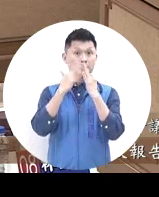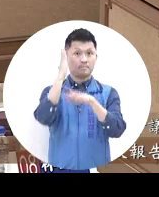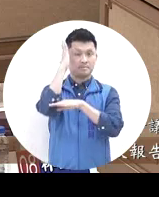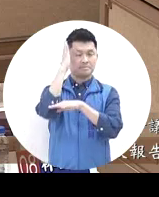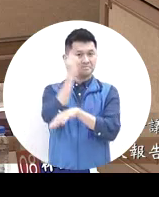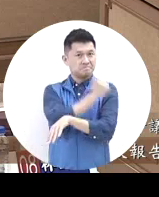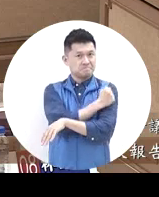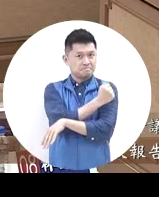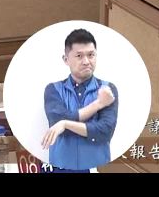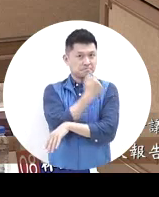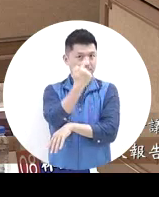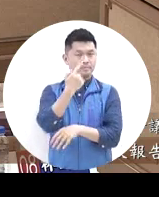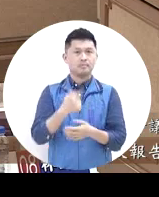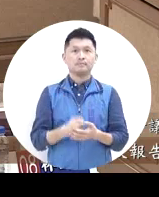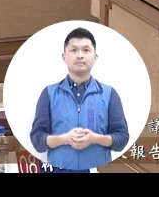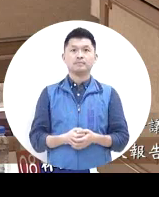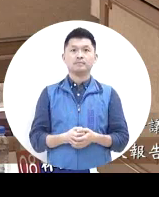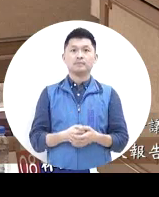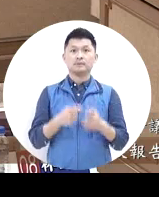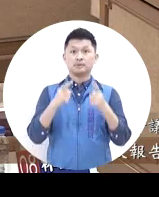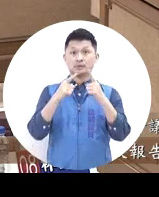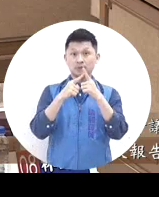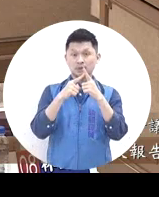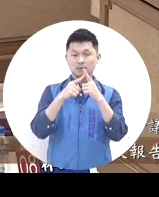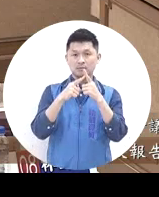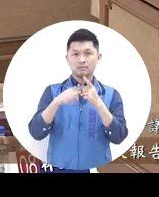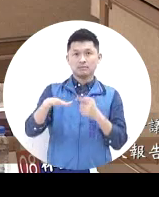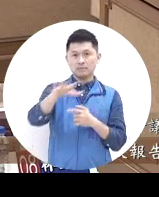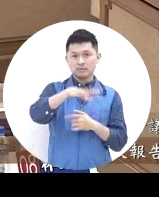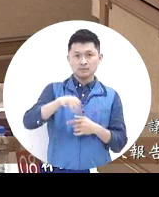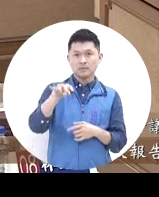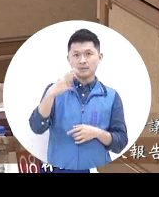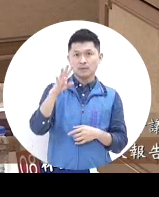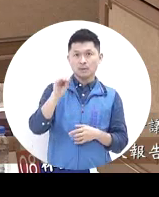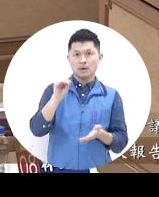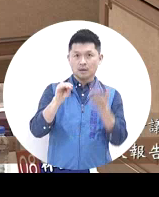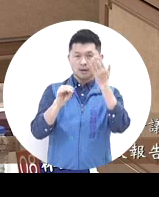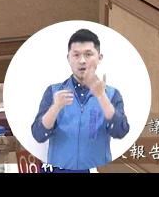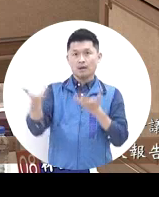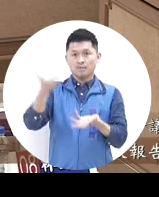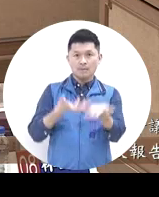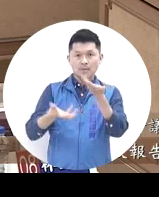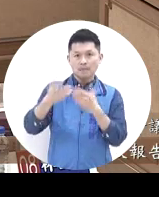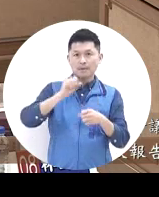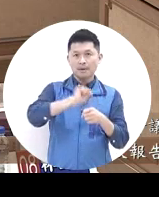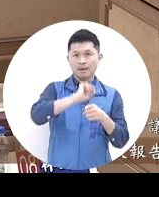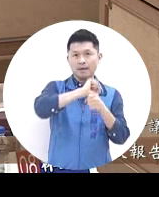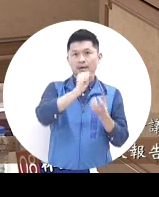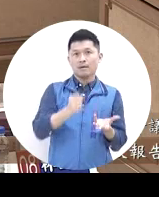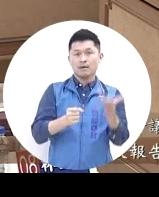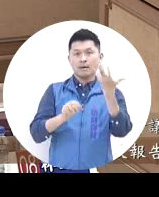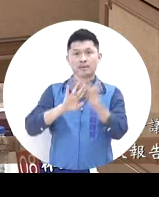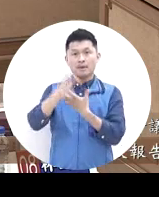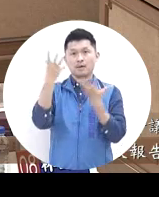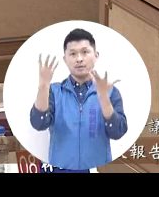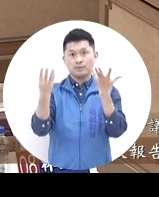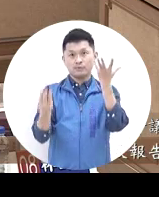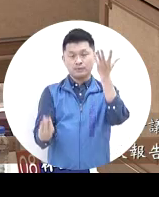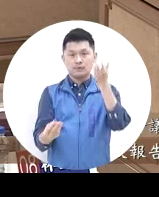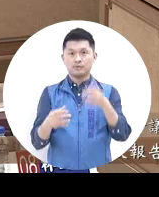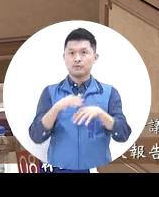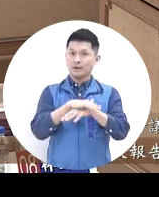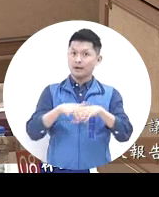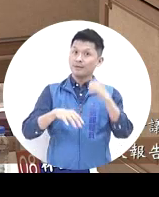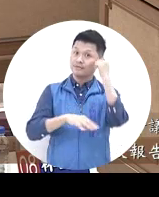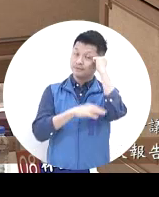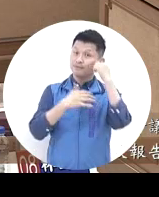啊，因为人超过400万，那每一年人口在增加，其他县市在减少，这也是为什么安居乐业获得很